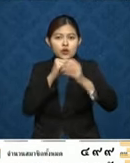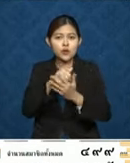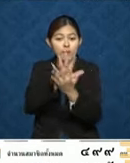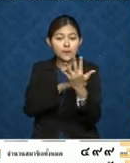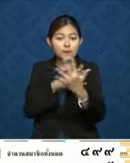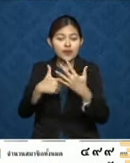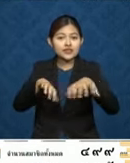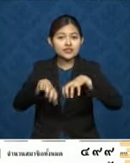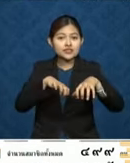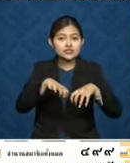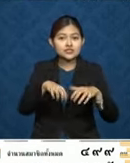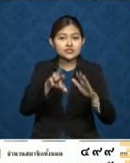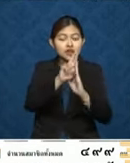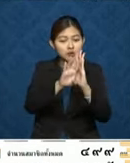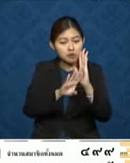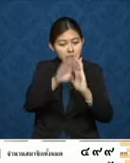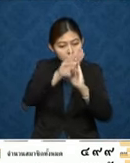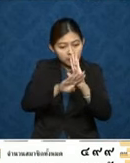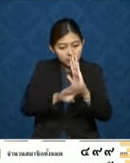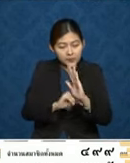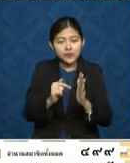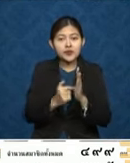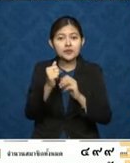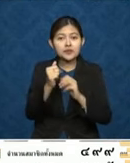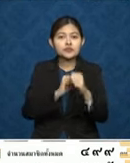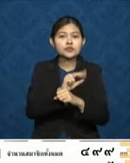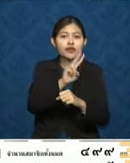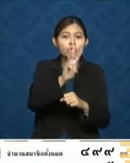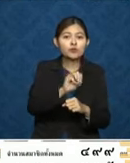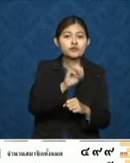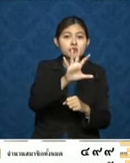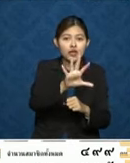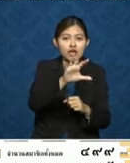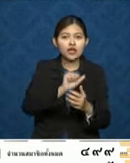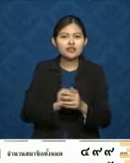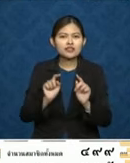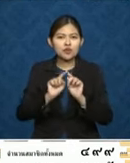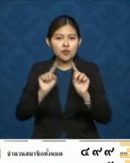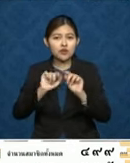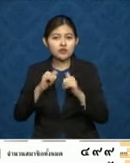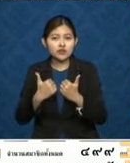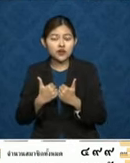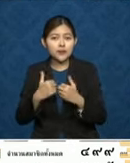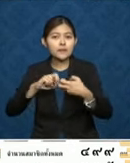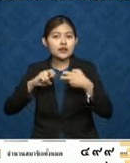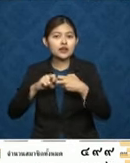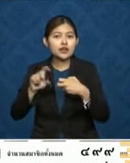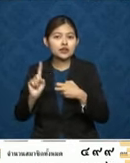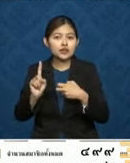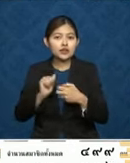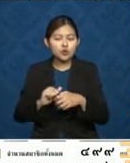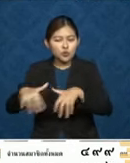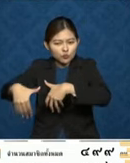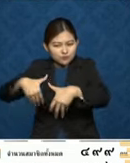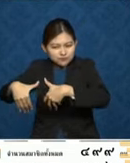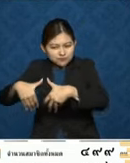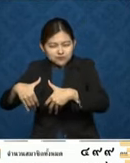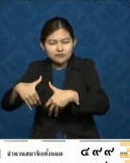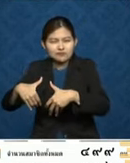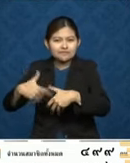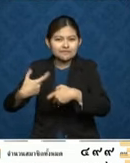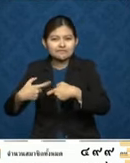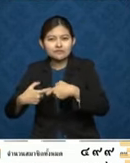การจัดระเบียบสายสื่อสารออกมาตั้งแต่ปี2565แต่ปัญหาณตอนนี้คือตามชุมชนแอร์อัดและบางสถาน